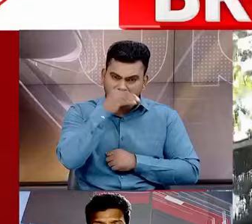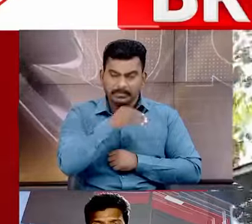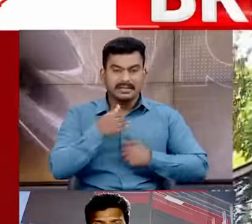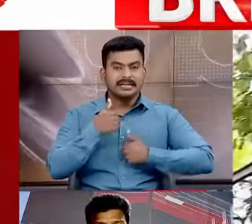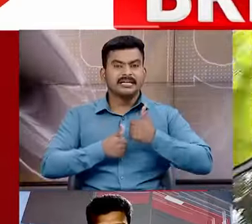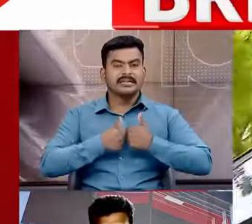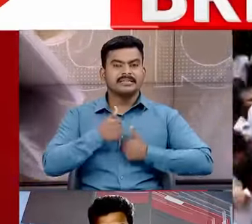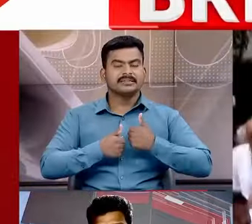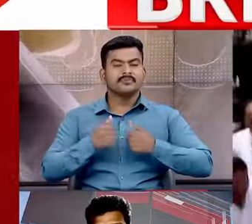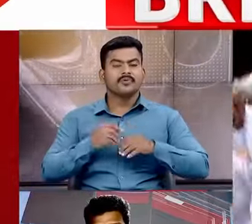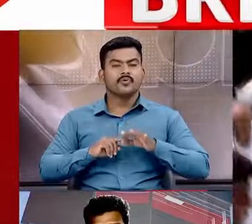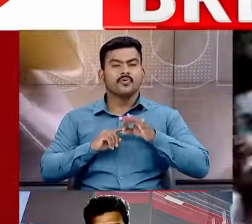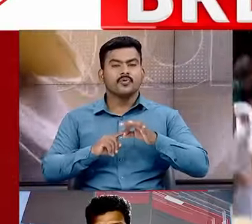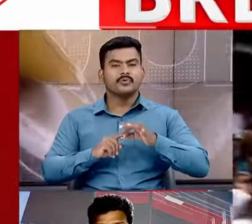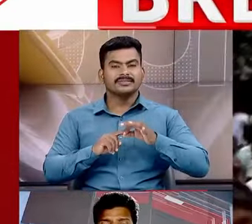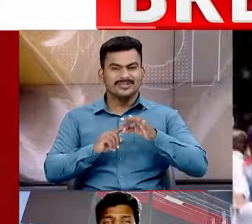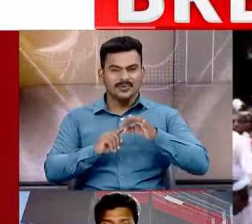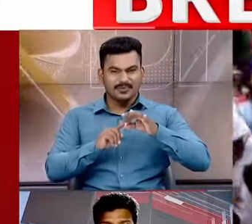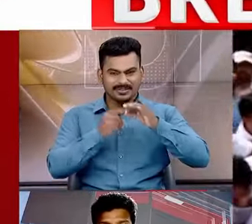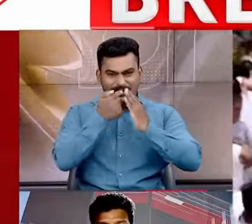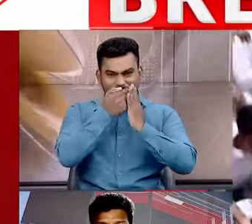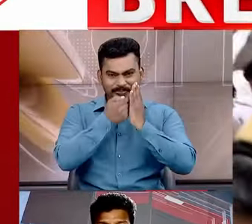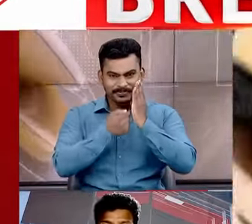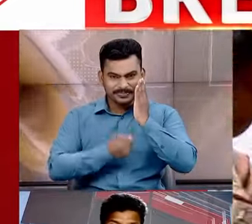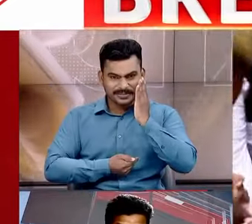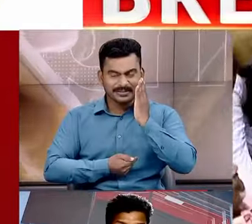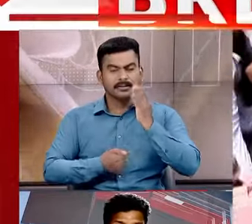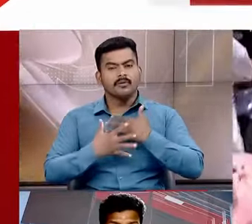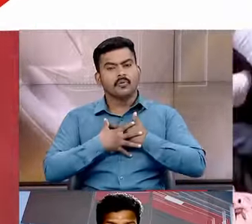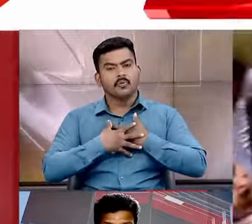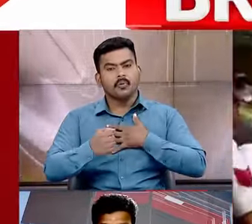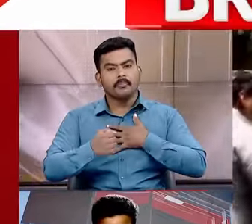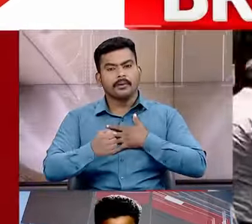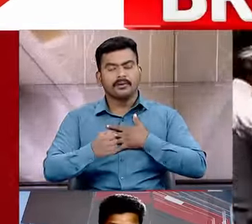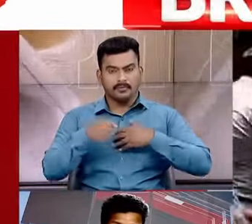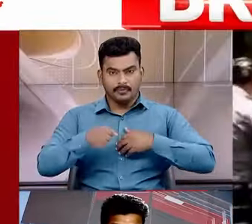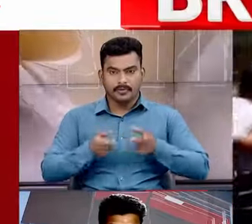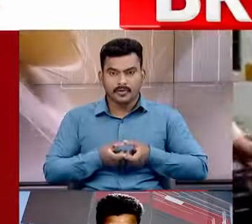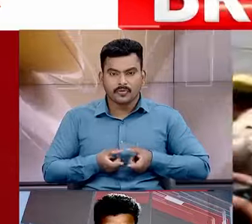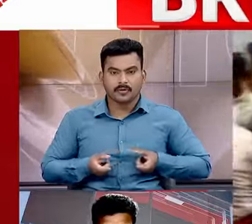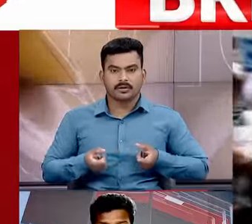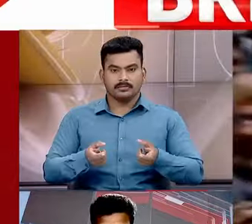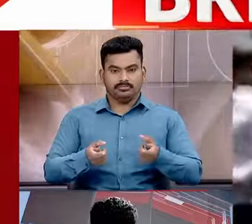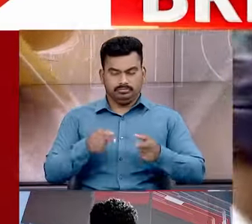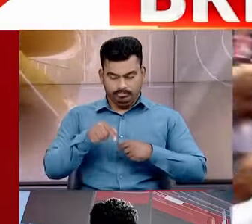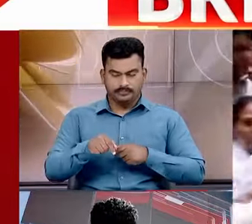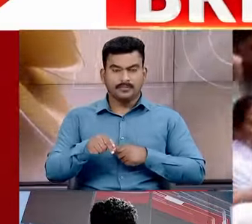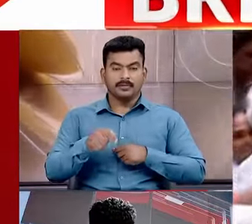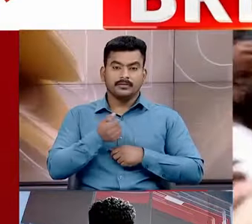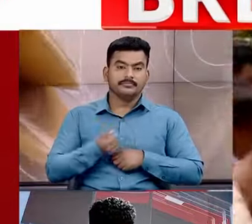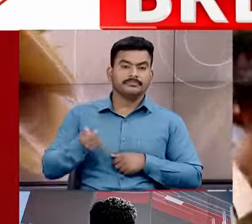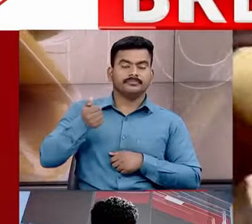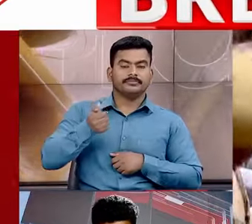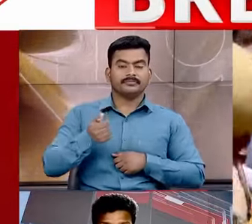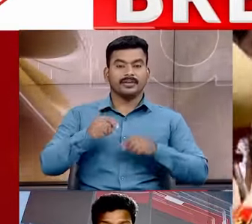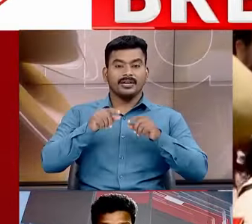ഏജൻസിക്ക്. ആ നാഷണൽ ടെസ്റ്റിംഗ് ഏജൻസിയുടെ മുഖച്ഛായ മാറ്റുന്നതിനുള്ള ചില നിർദ്ദേശങ്ങൾ സമർപ്പിക്കാൻ ഈ സമിതിയോട് ആവശ്യപ്പെട്ടിട്ടുണ്ട്. പ്രധാനമായും മൂന്ന്